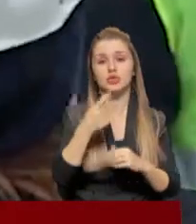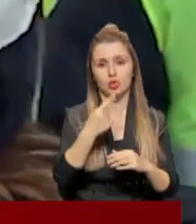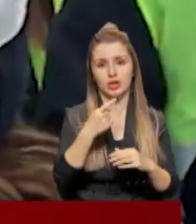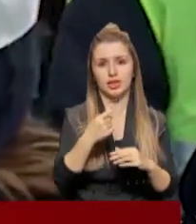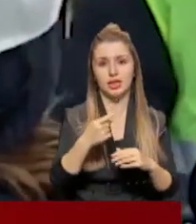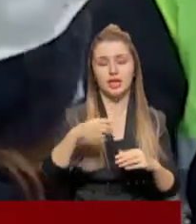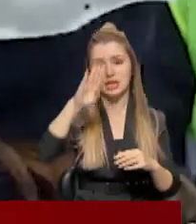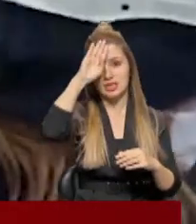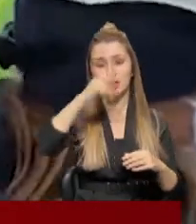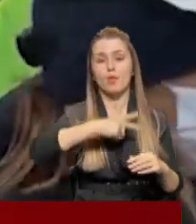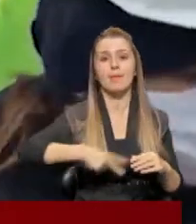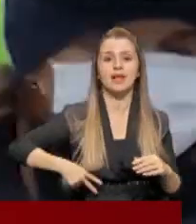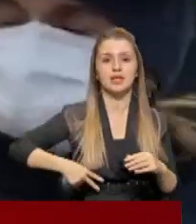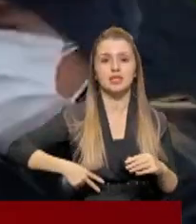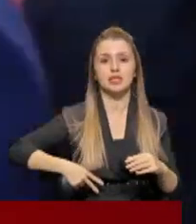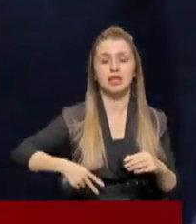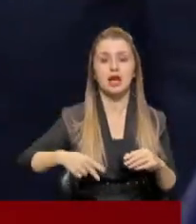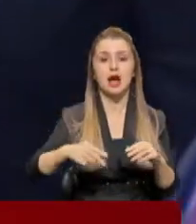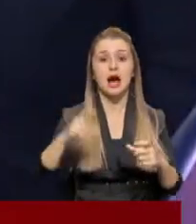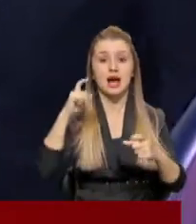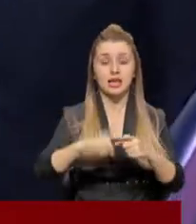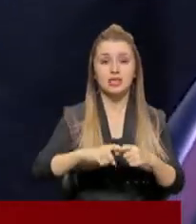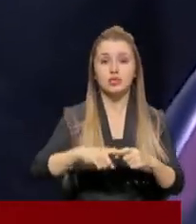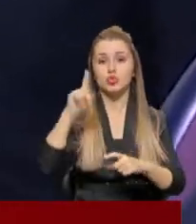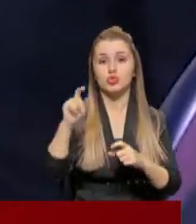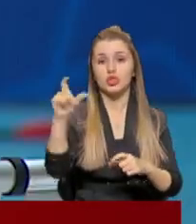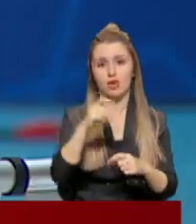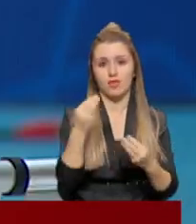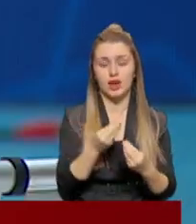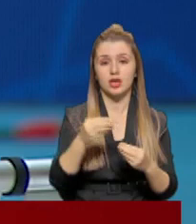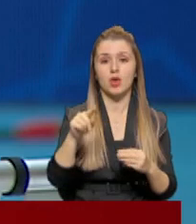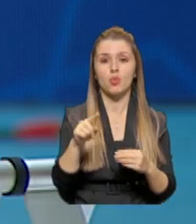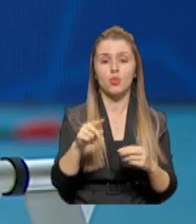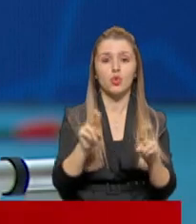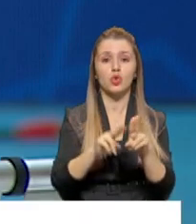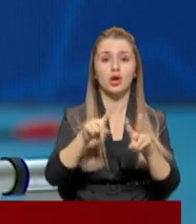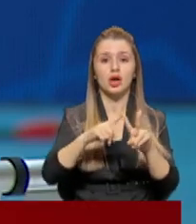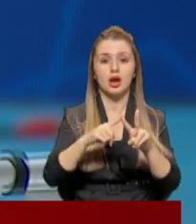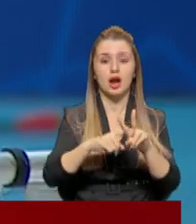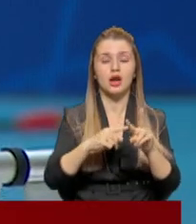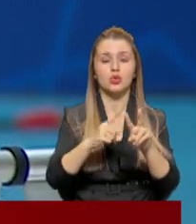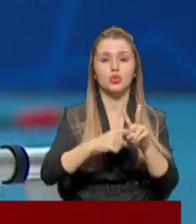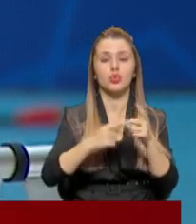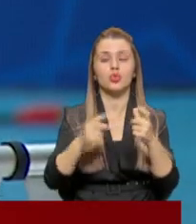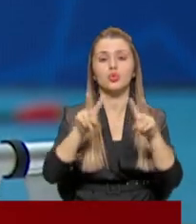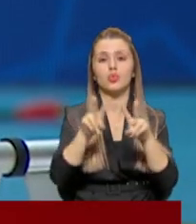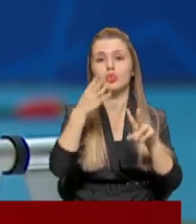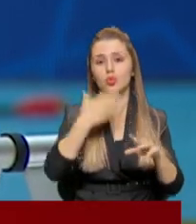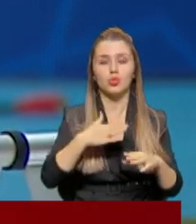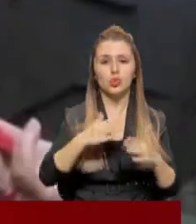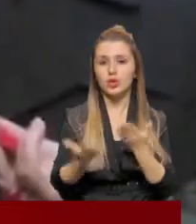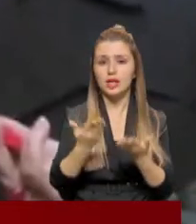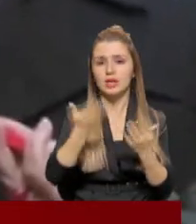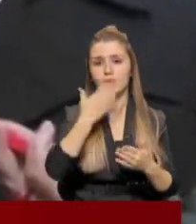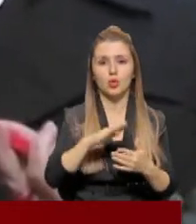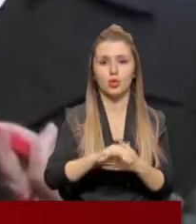söyledi. İstanbul Büyükşehir Belediyesi'ne kayyum atanır mı sorusuna da yanıt verdi. Bu tip bir kayyum gündemimizde yok net. Böyle bir değerlendirme gündemimizde